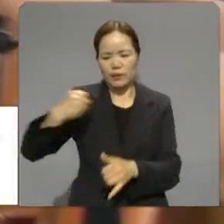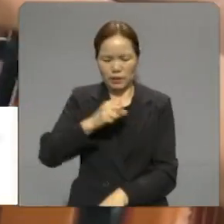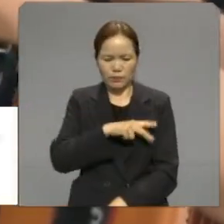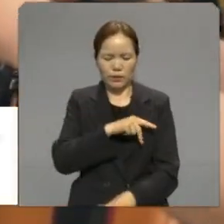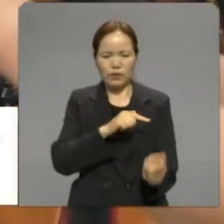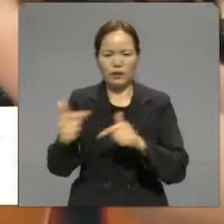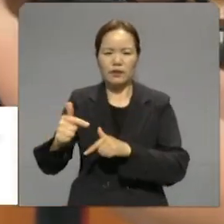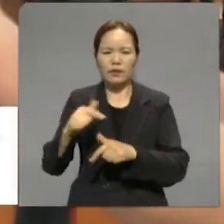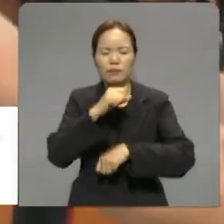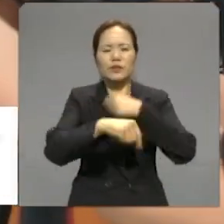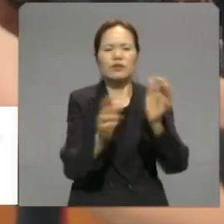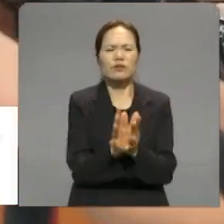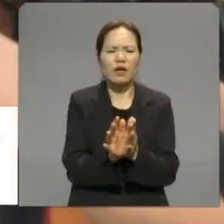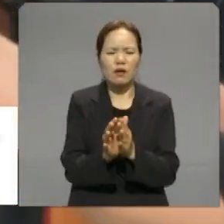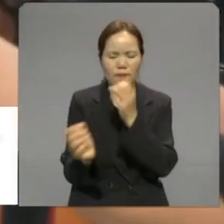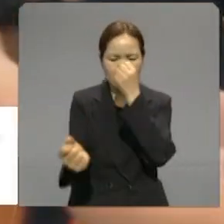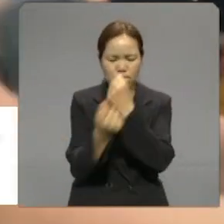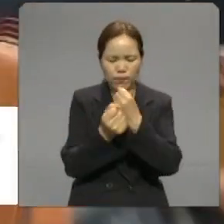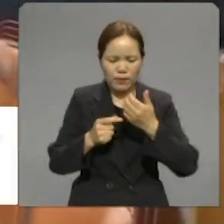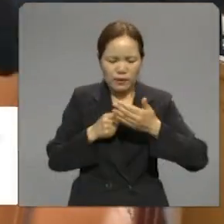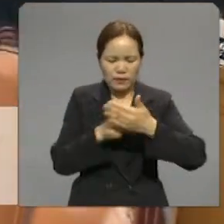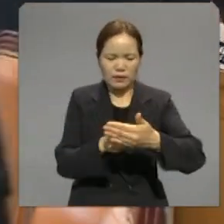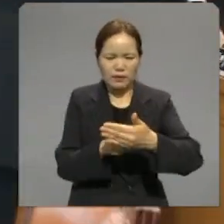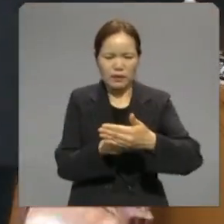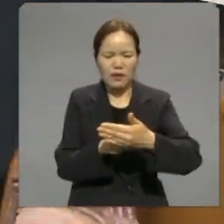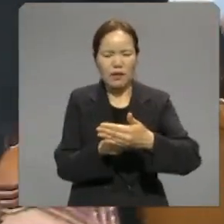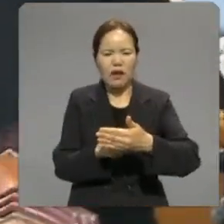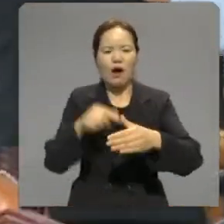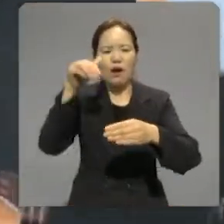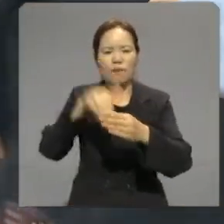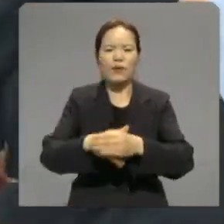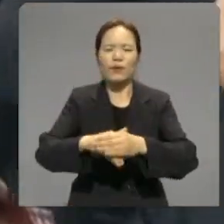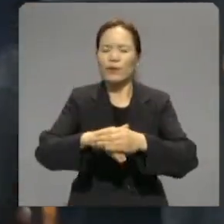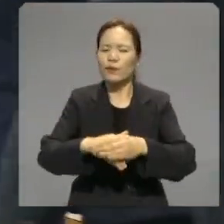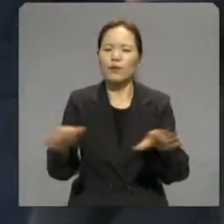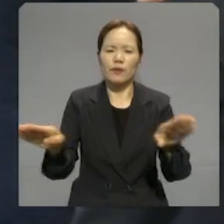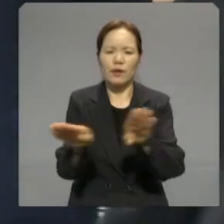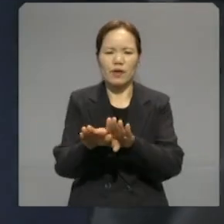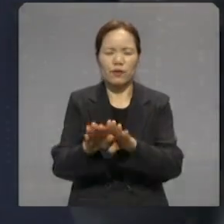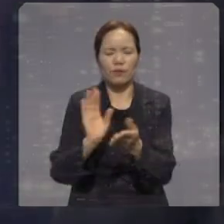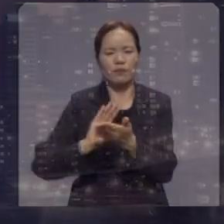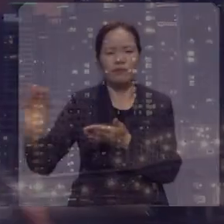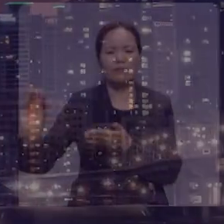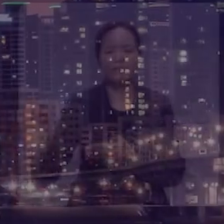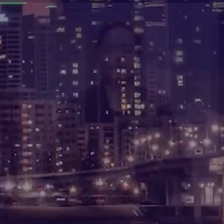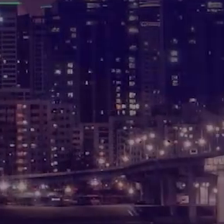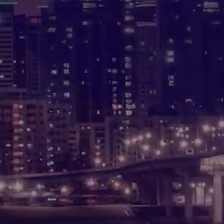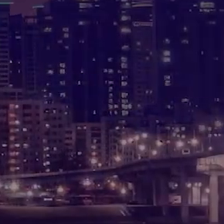민주당의 일방적 진행에 반발해 표결에 참여하지 않고 회의장에서 퇴장했습니다.